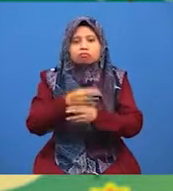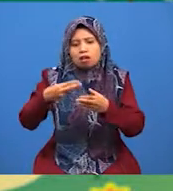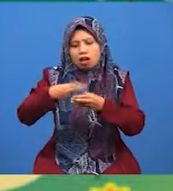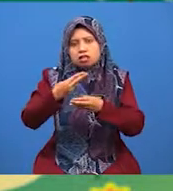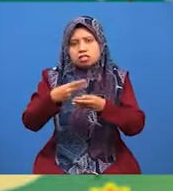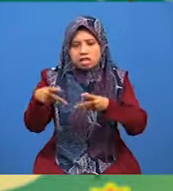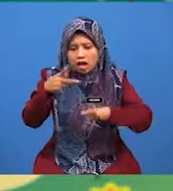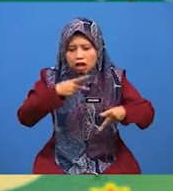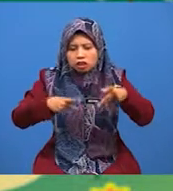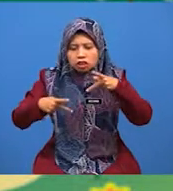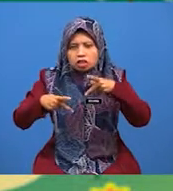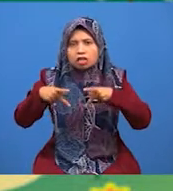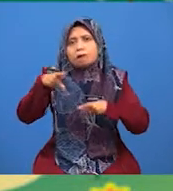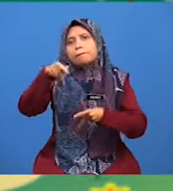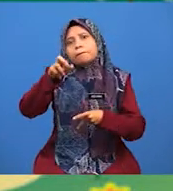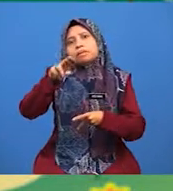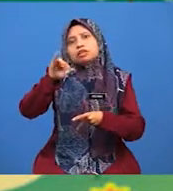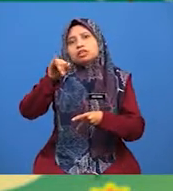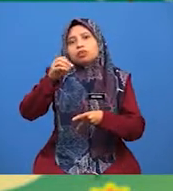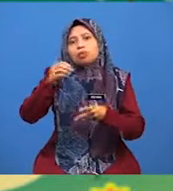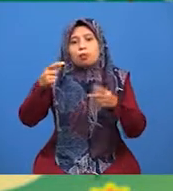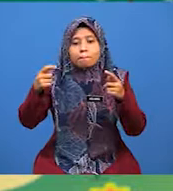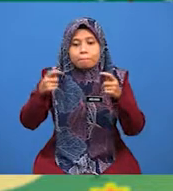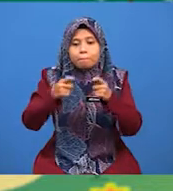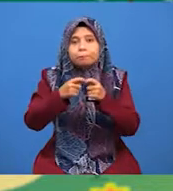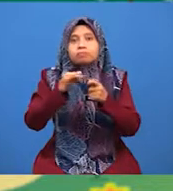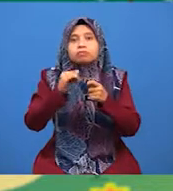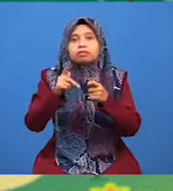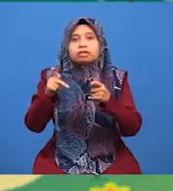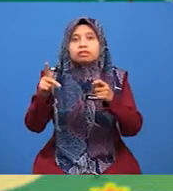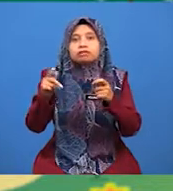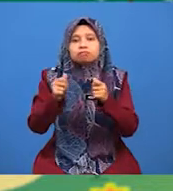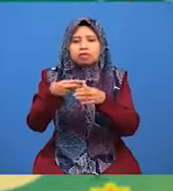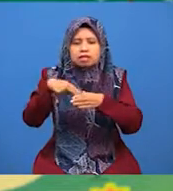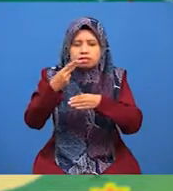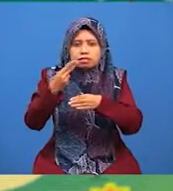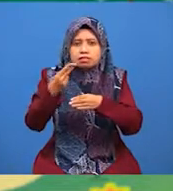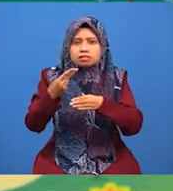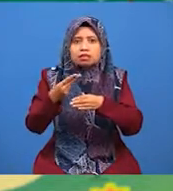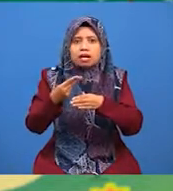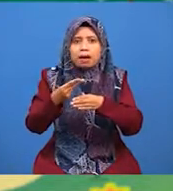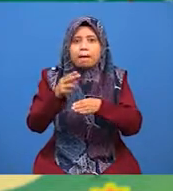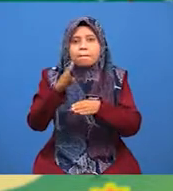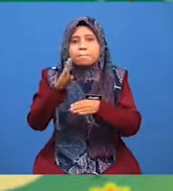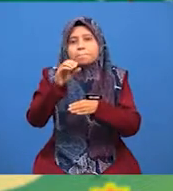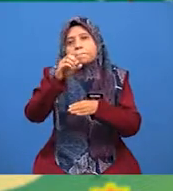Hasil kajian Parjo menemukan tapai ubi menghasilkan